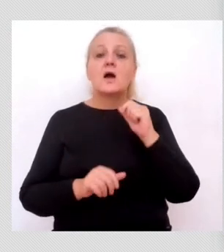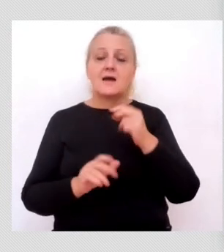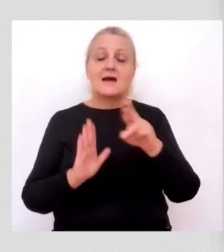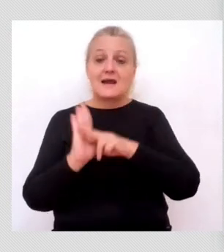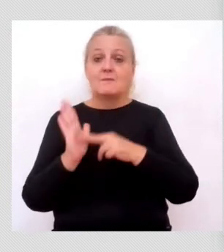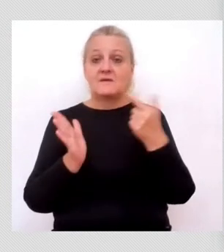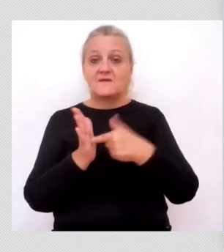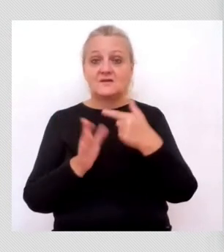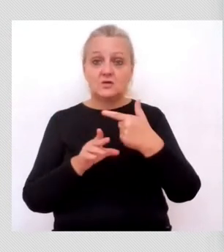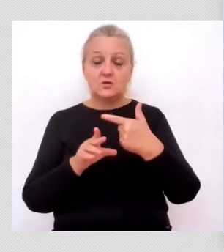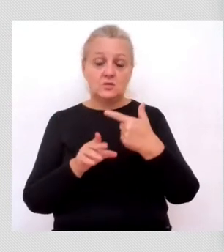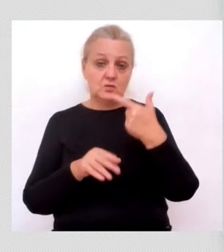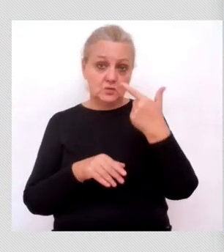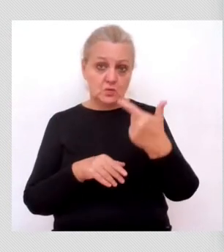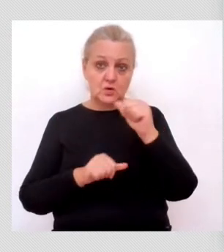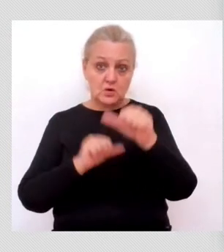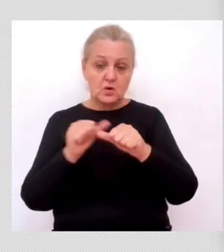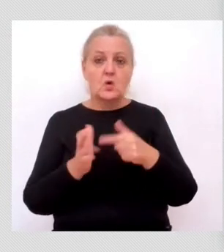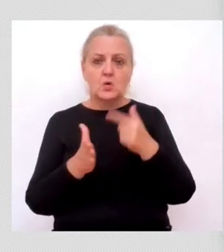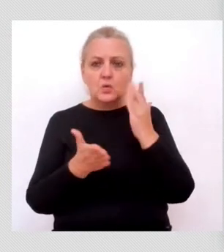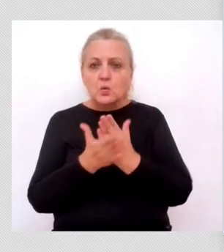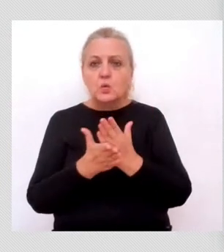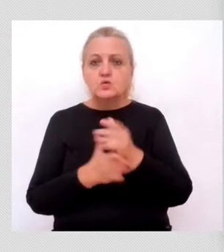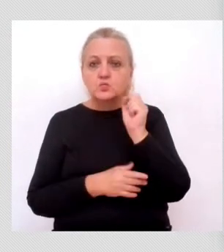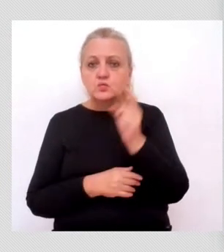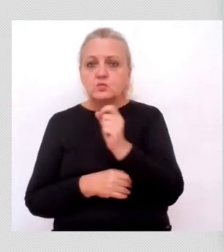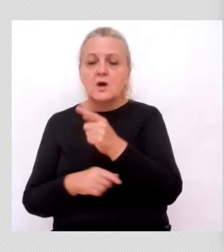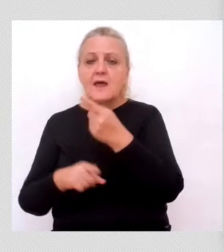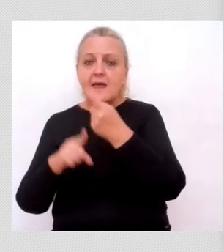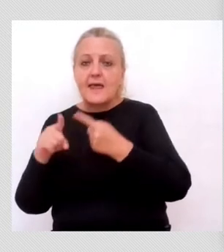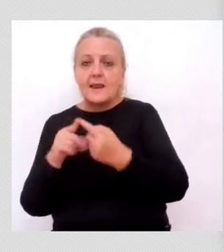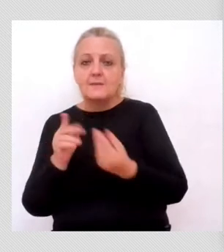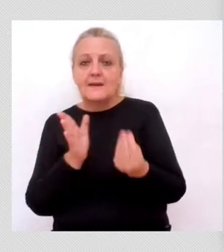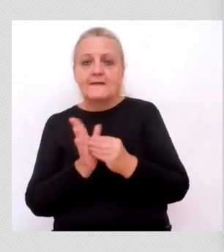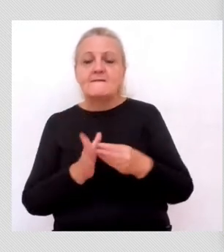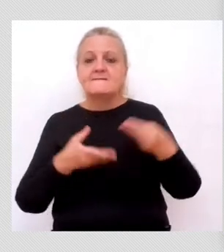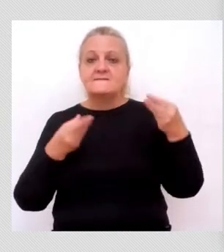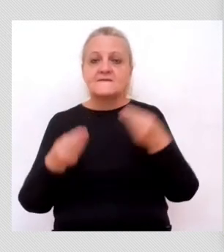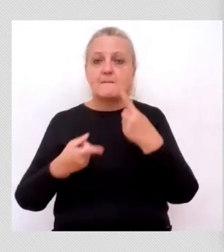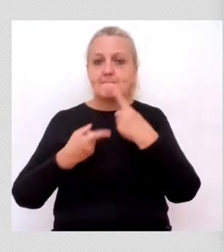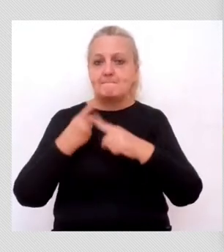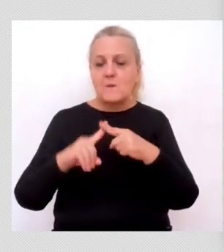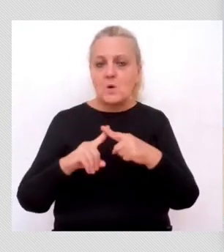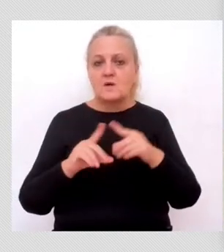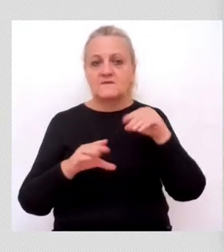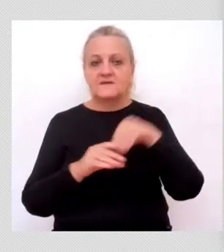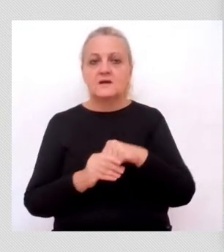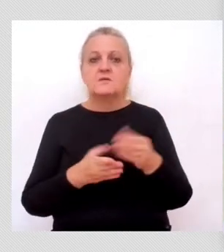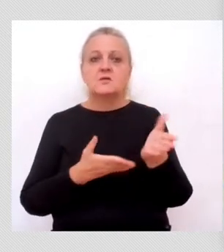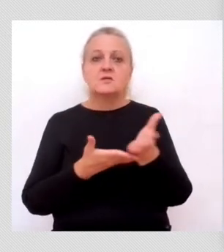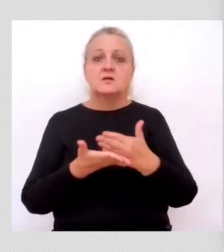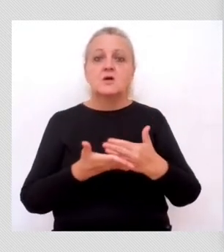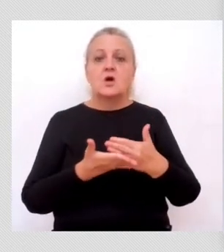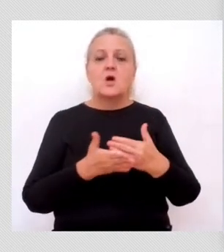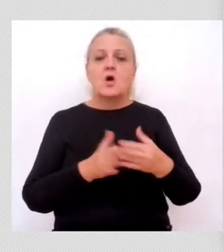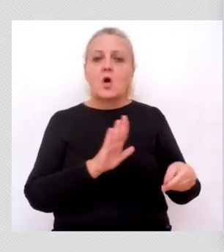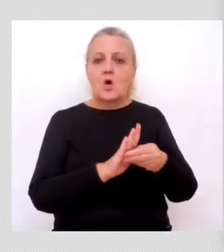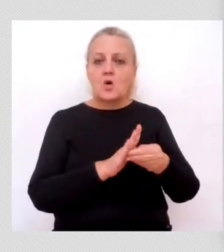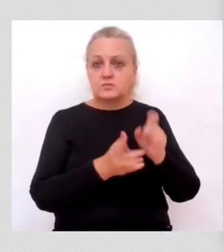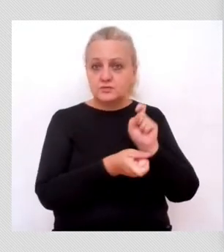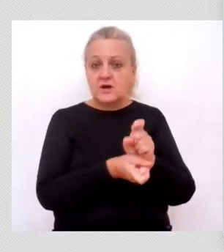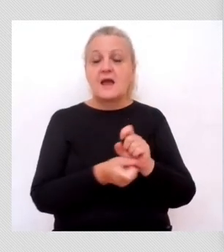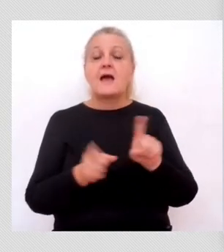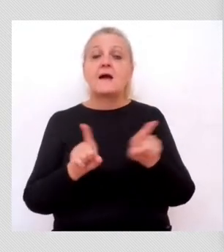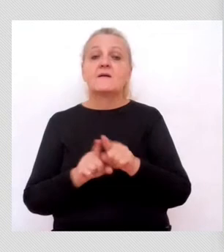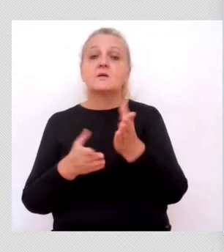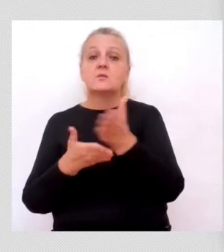2022, już pojawiają się elementy wkładania finansowania polityki w część antykorupcyjną, albo część